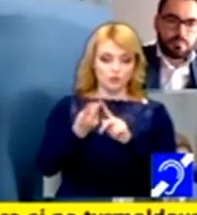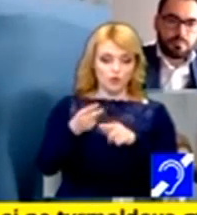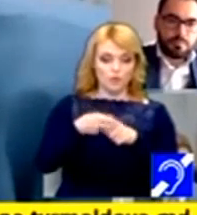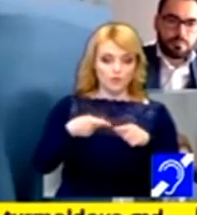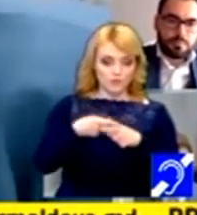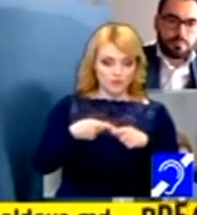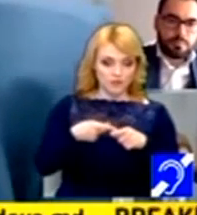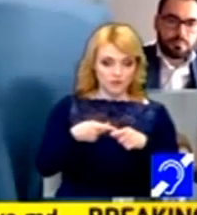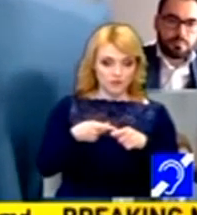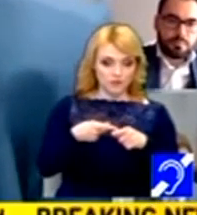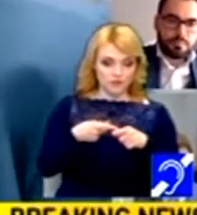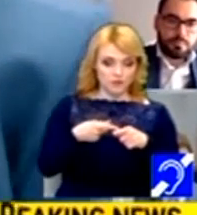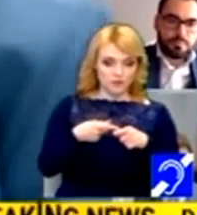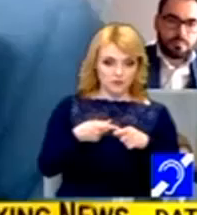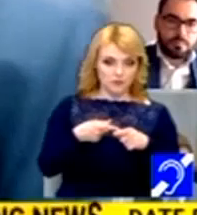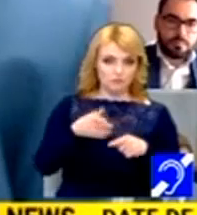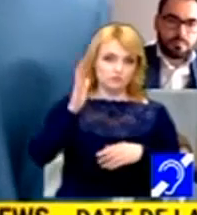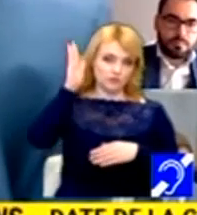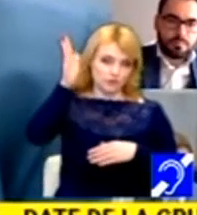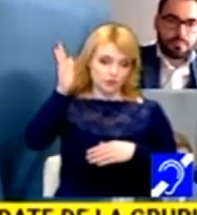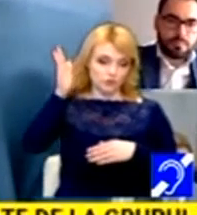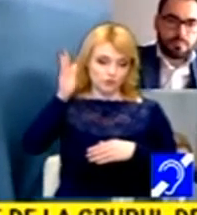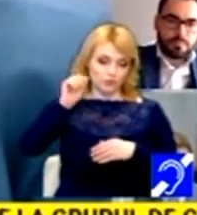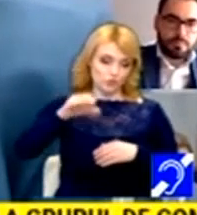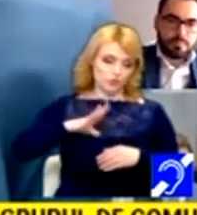și a doua în viitor, probabil